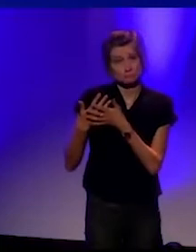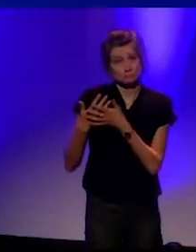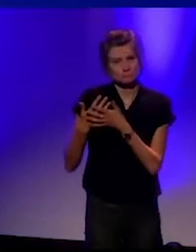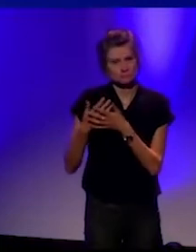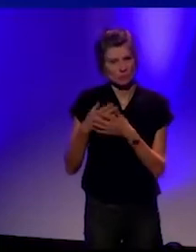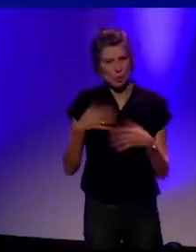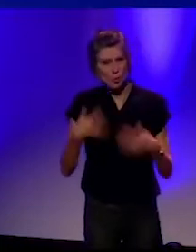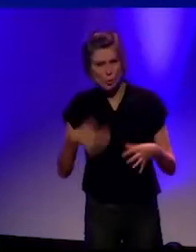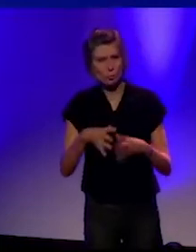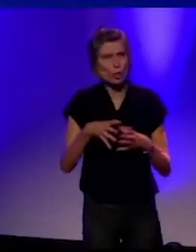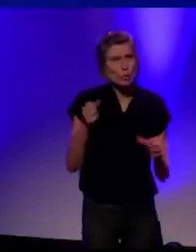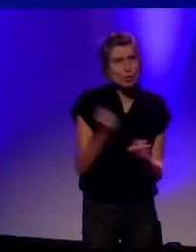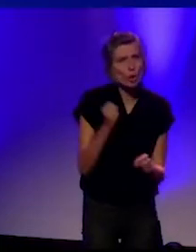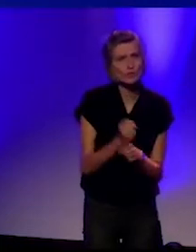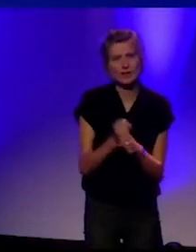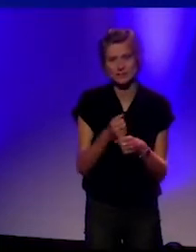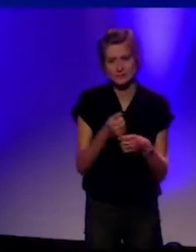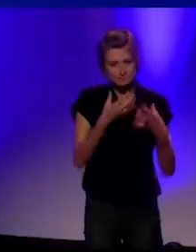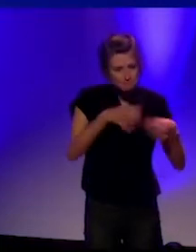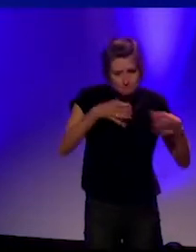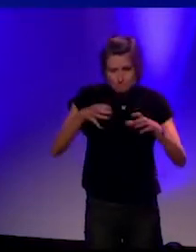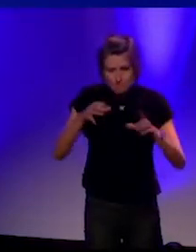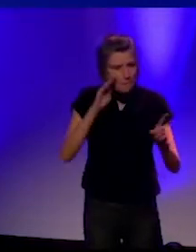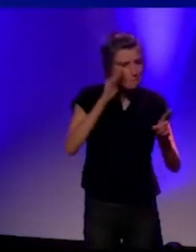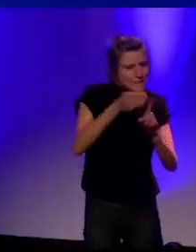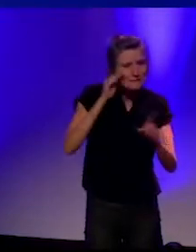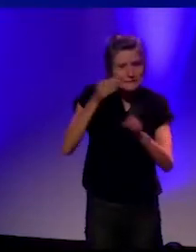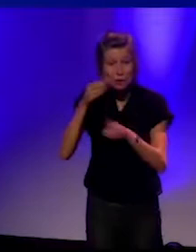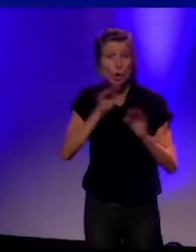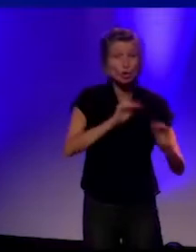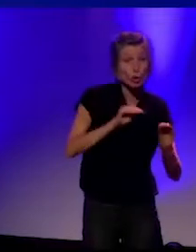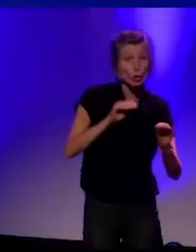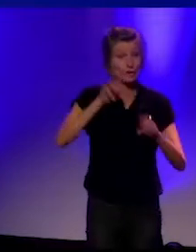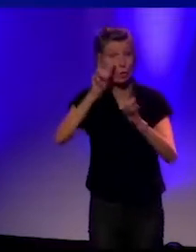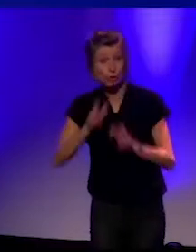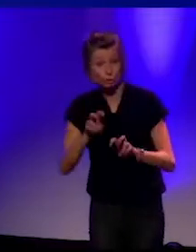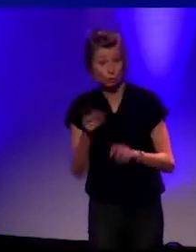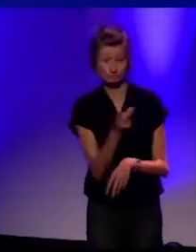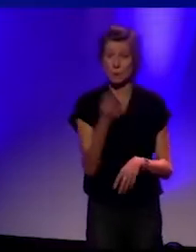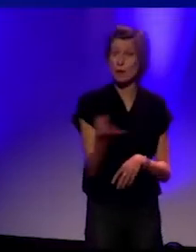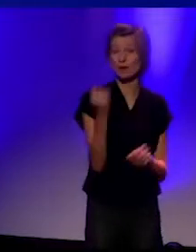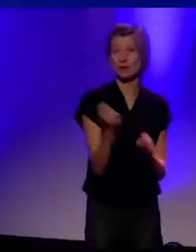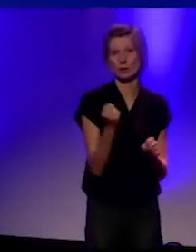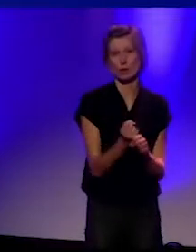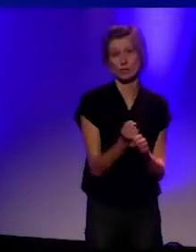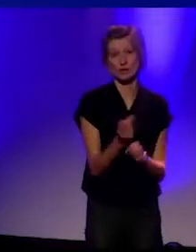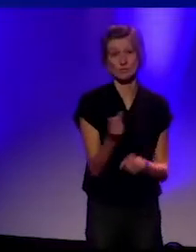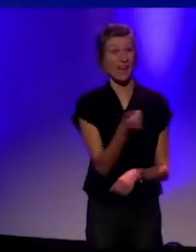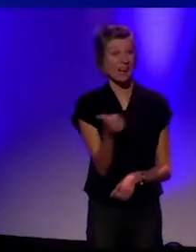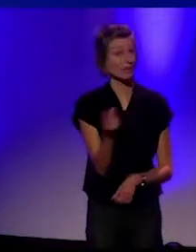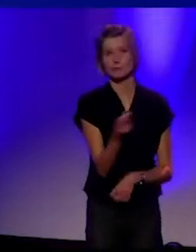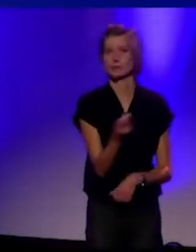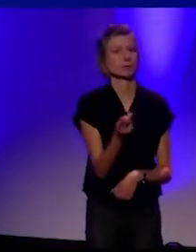omvattendheid uit te drukken in missies, waarbij onderwijs en onderzoek evident erg belangrijke opdrachten zijn, maar niet de enige.